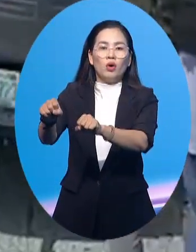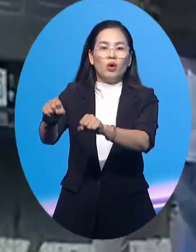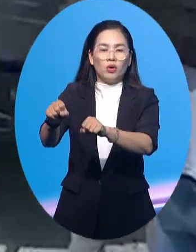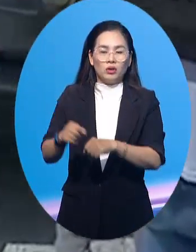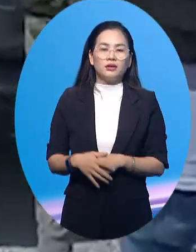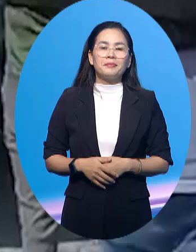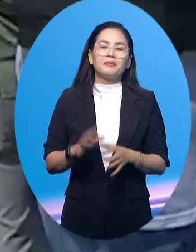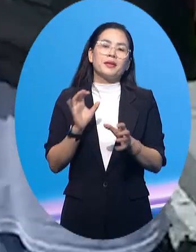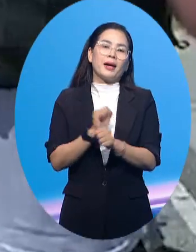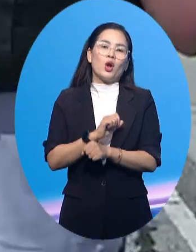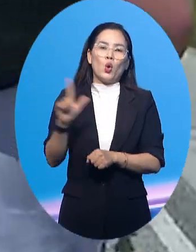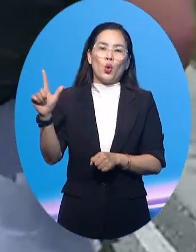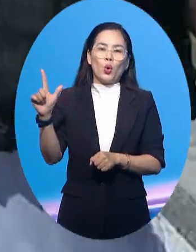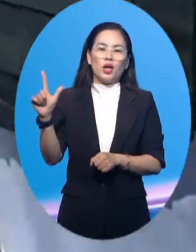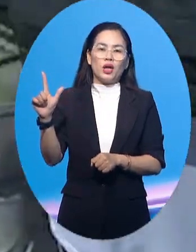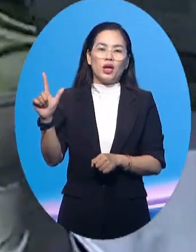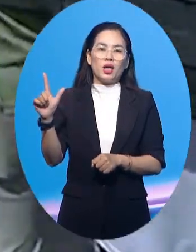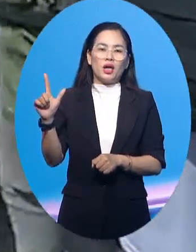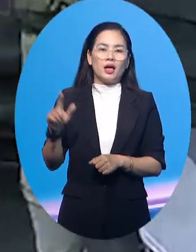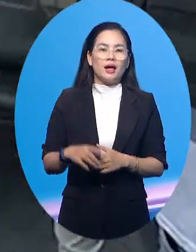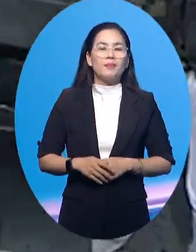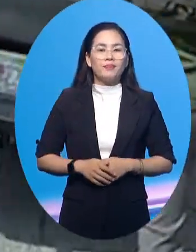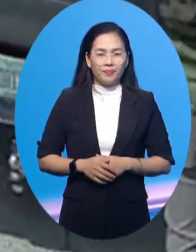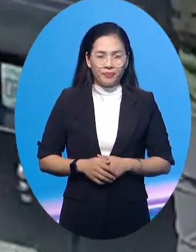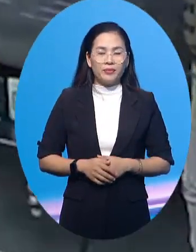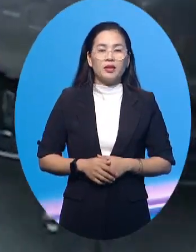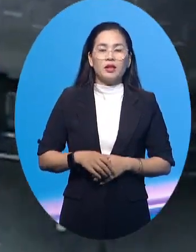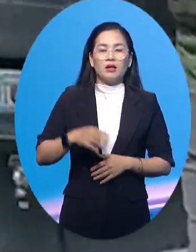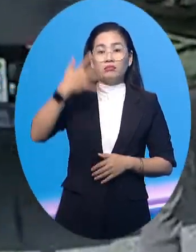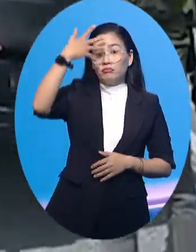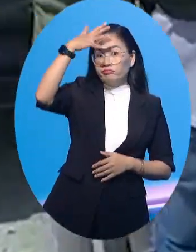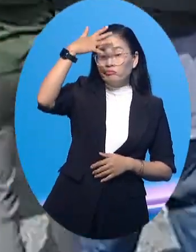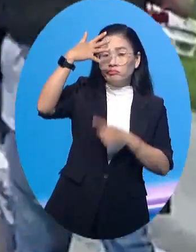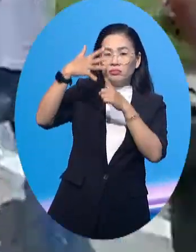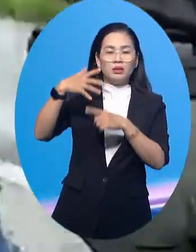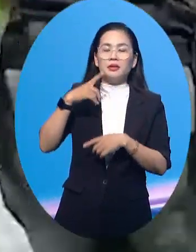để rồi bị bắt tại khu vực Palm City. Mặc dù ứng viên tổng thống đảng Cộng